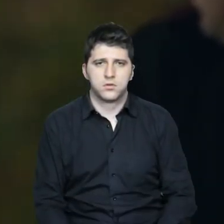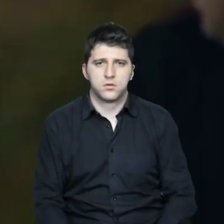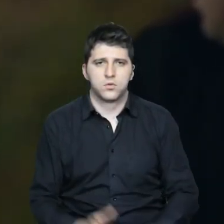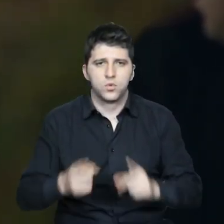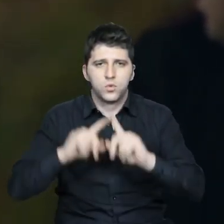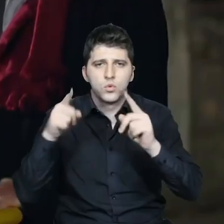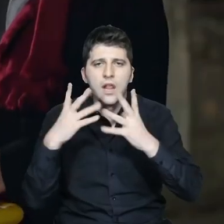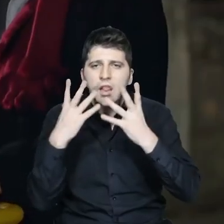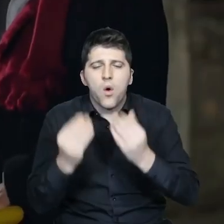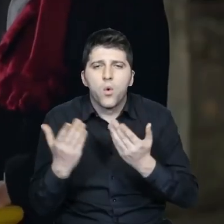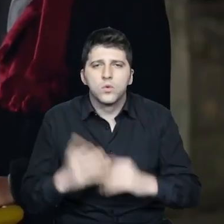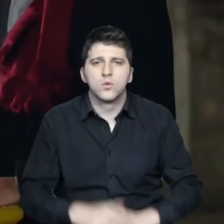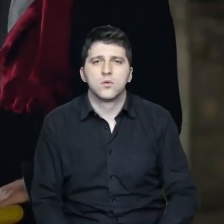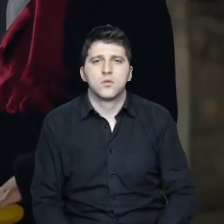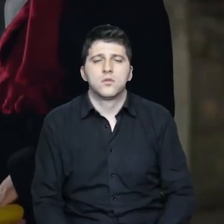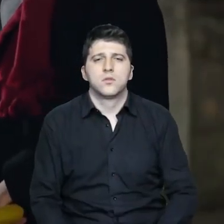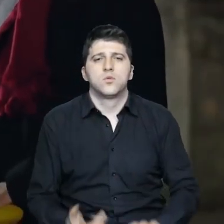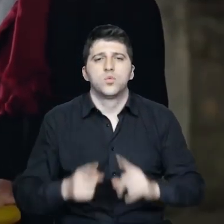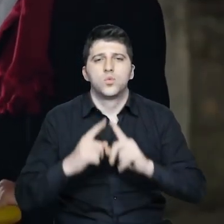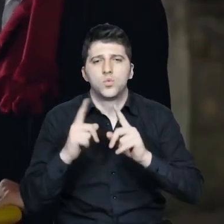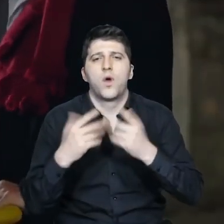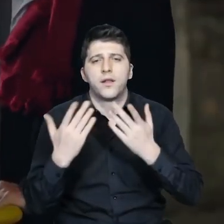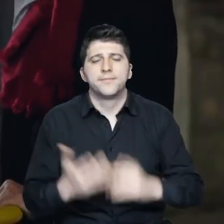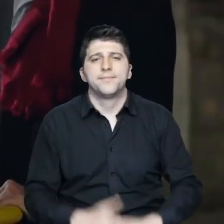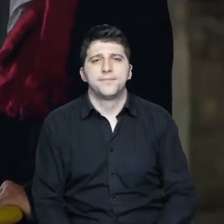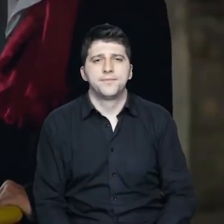Dükkana ne oldu çocuklar? Dükkan.